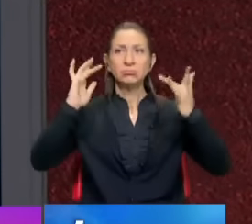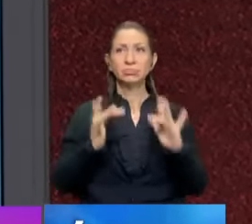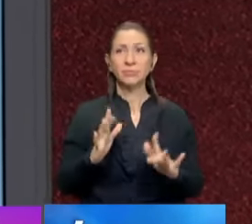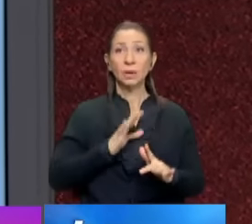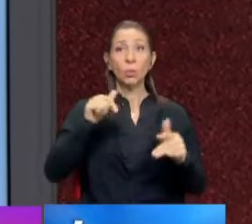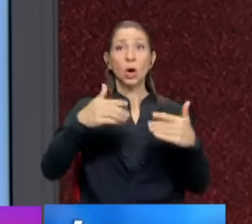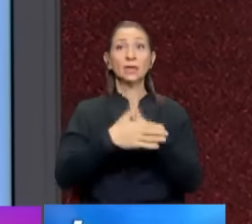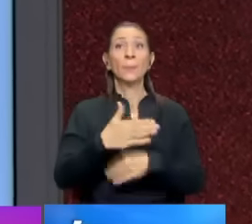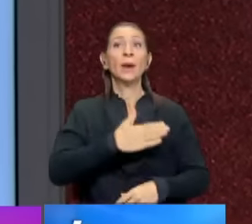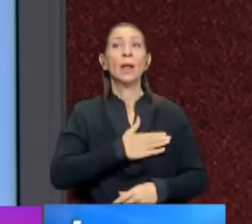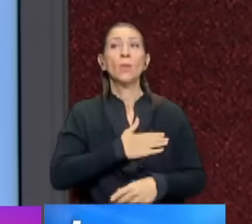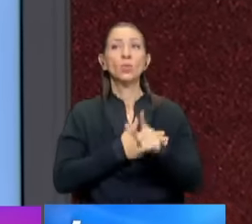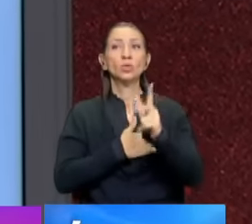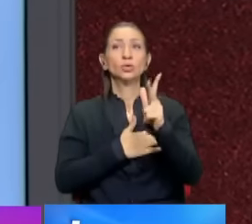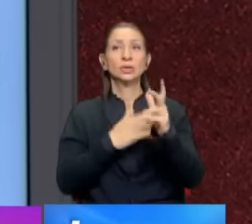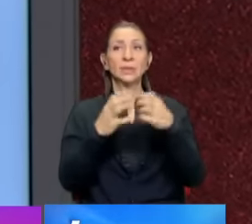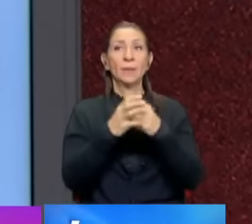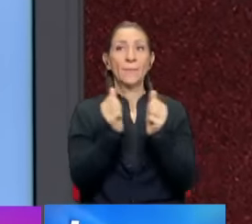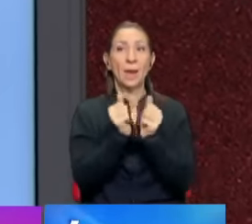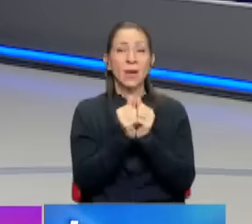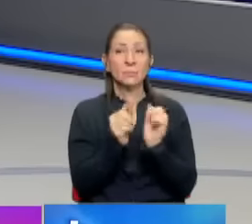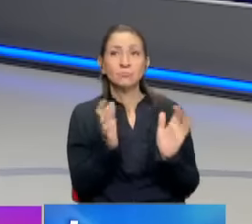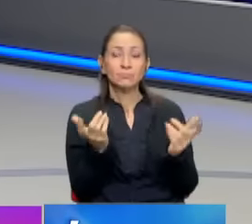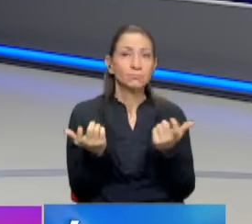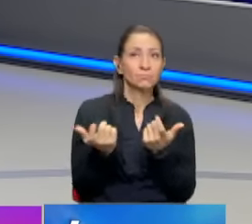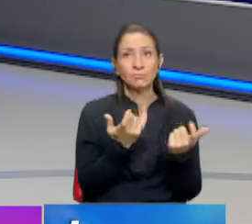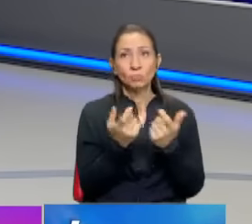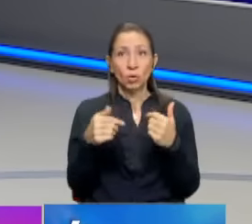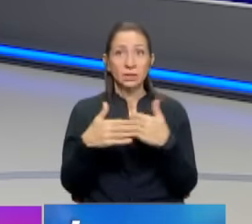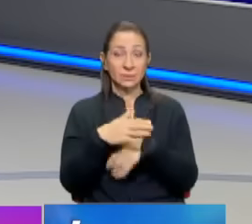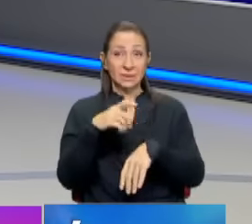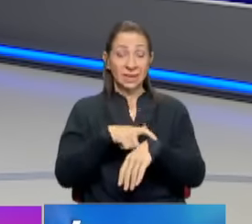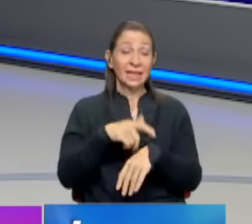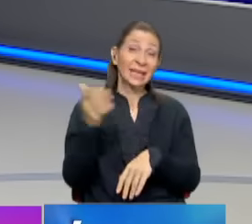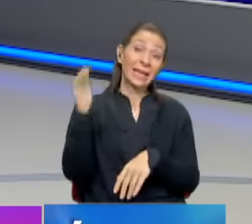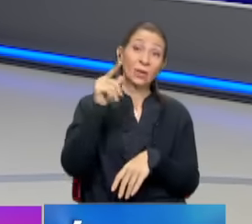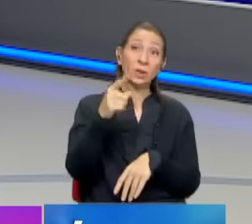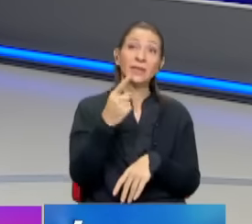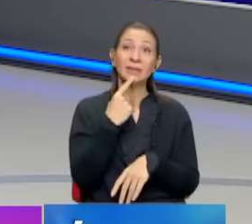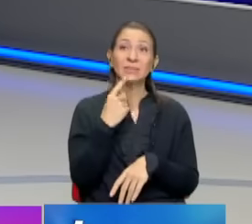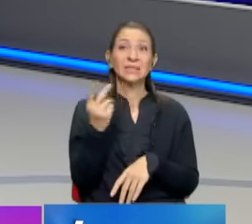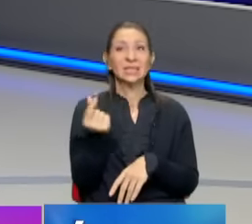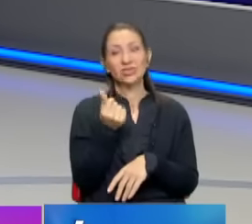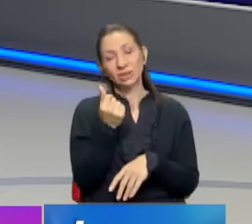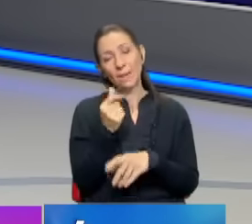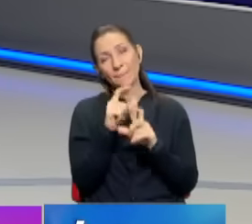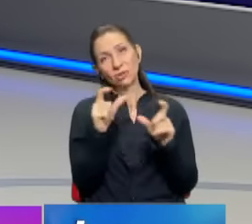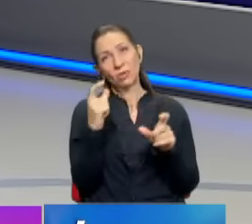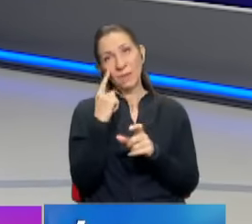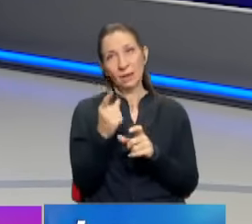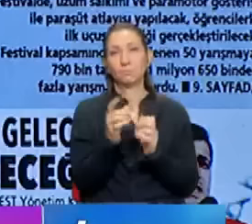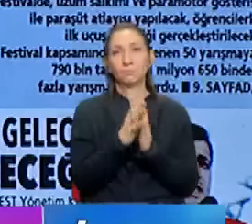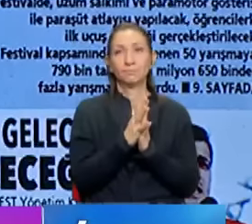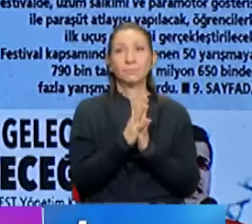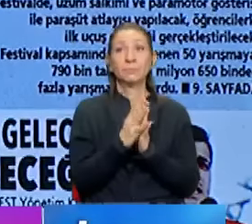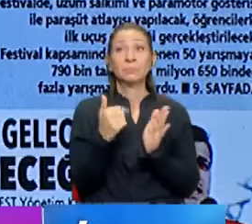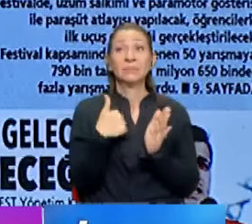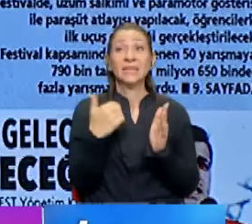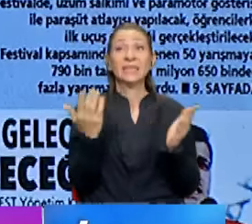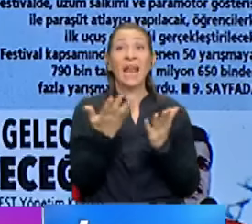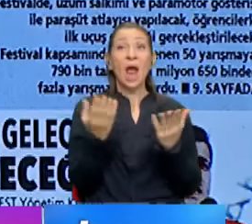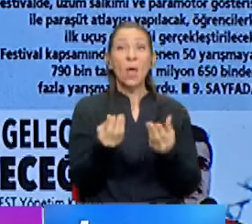akşam. Kalbimiz bu 3 takımla birlikte atacak bu akşam saatlerinde. Şimdi gelin o tadımızı kaçıracak başlığa bakalım. Bize